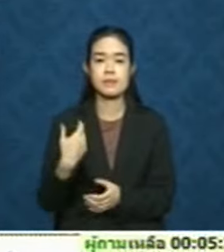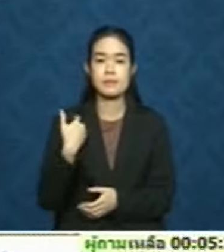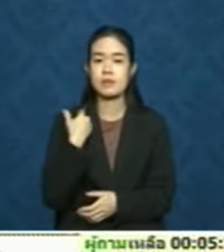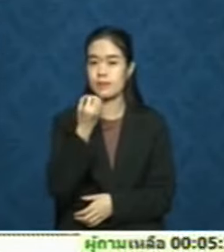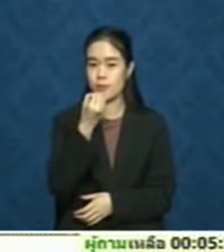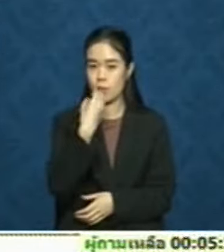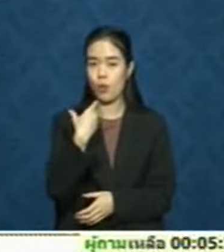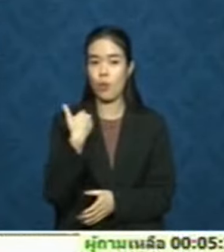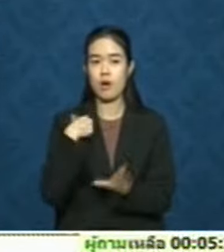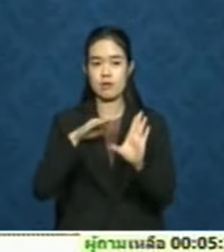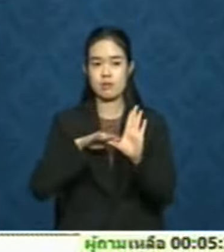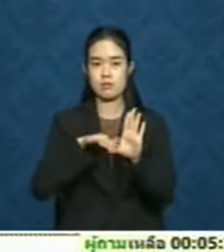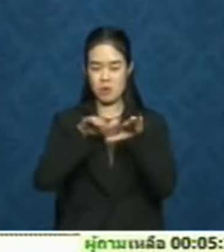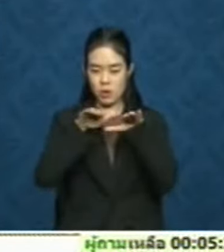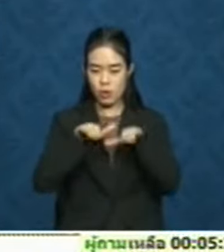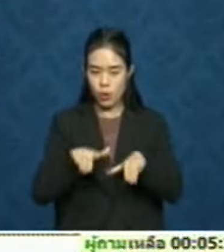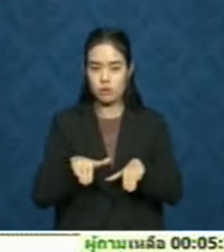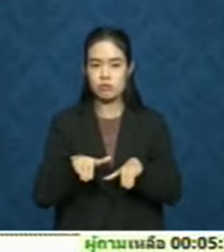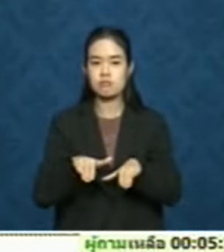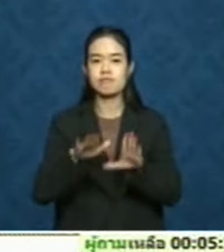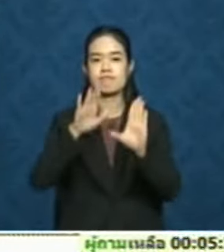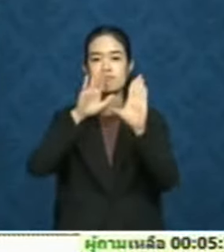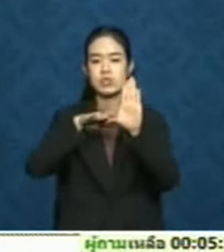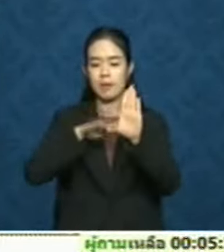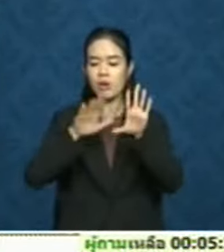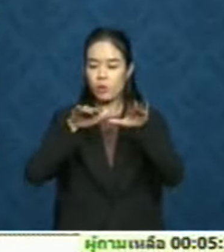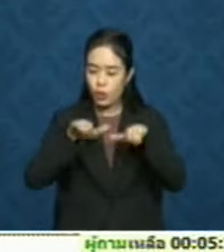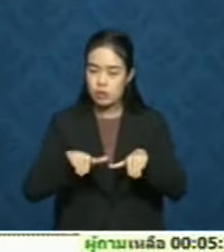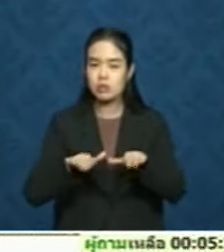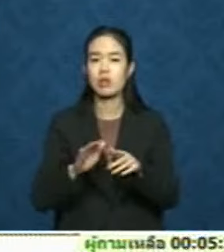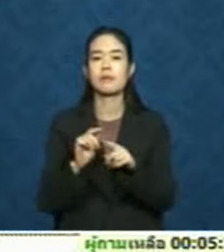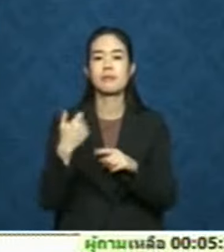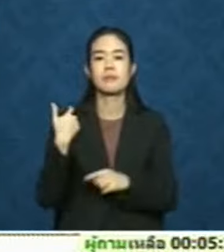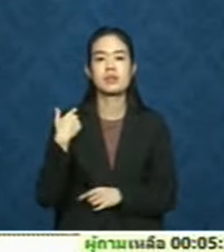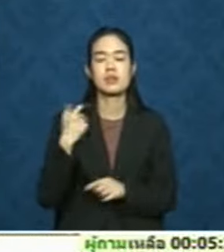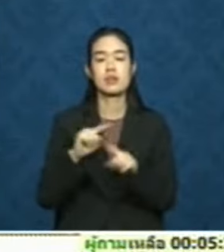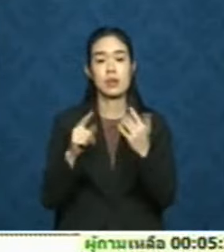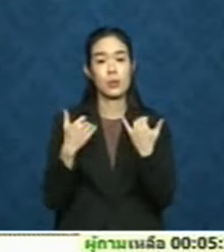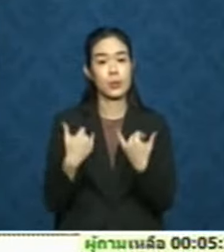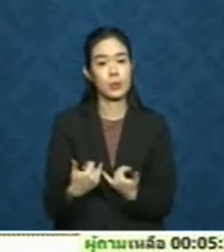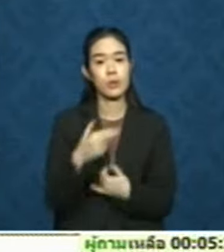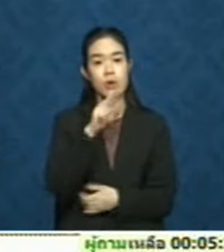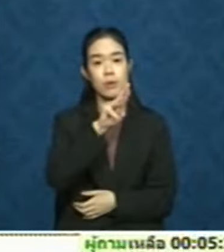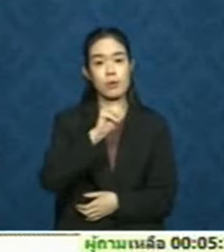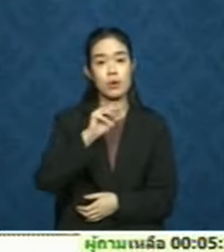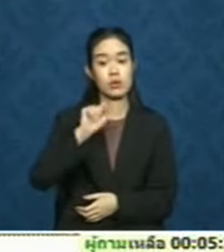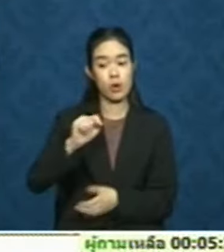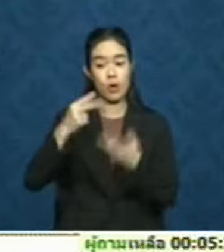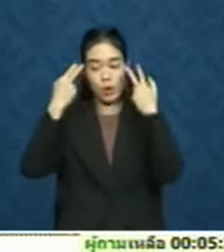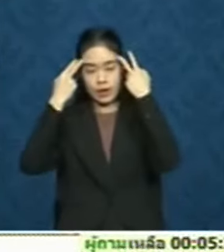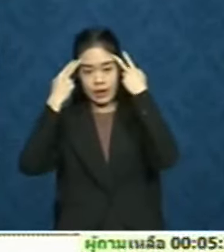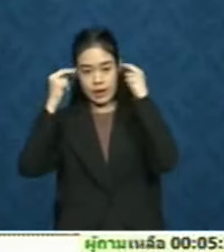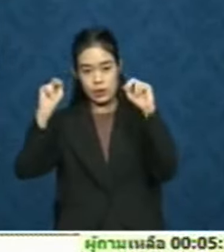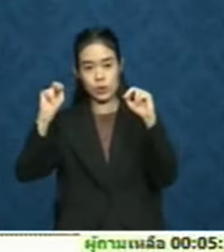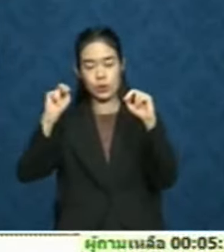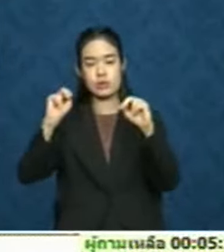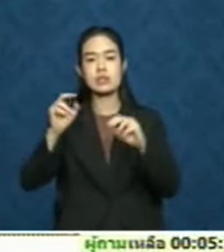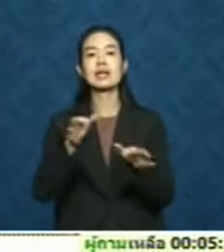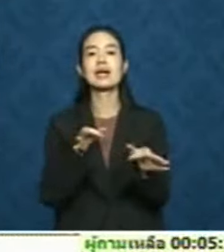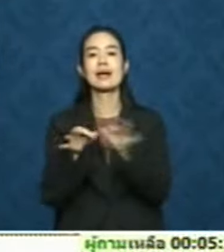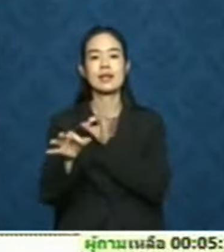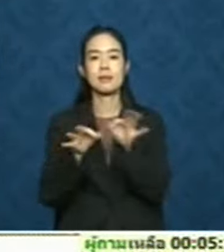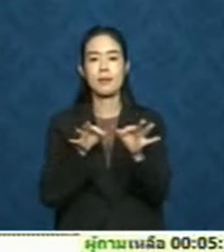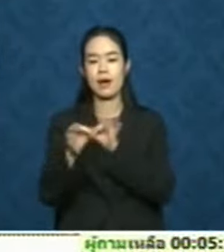ความจำนงเข้ามาก็บอกว่าลดลงไปแต่ผมก็กระทู้วันนี้ครับท่านรัฐมนตรีและท่านนายกสามารถที่จะทำให้เกิดความกระจ่